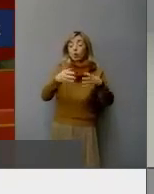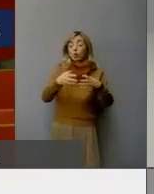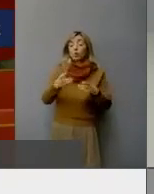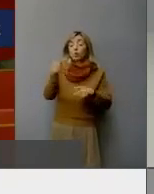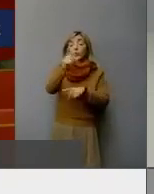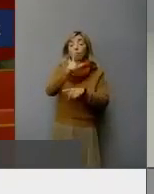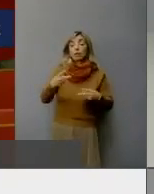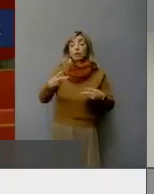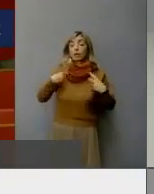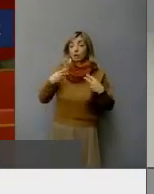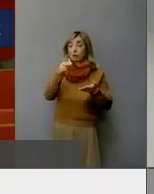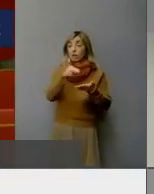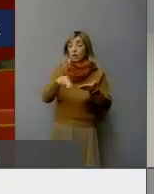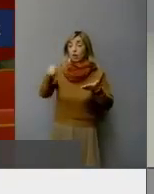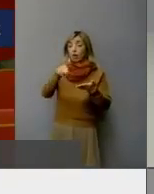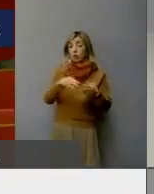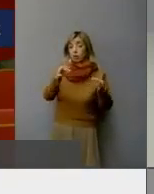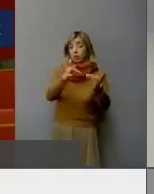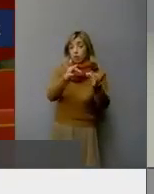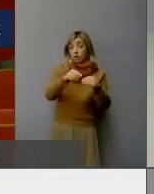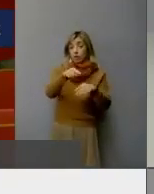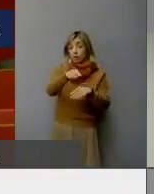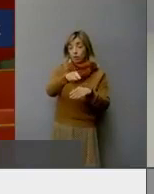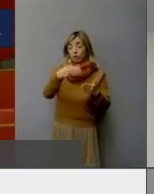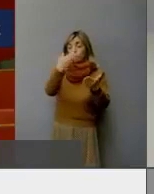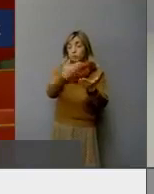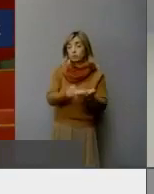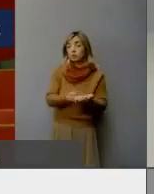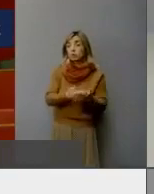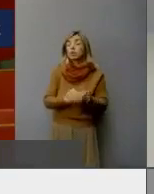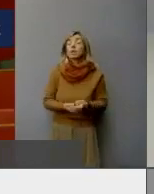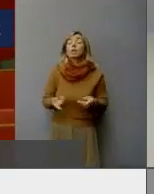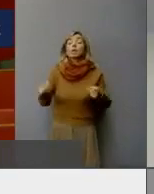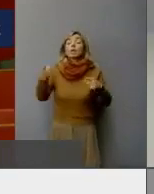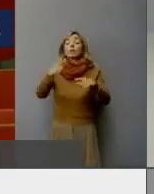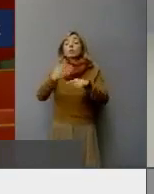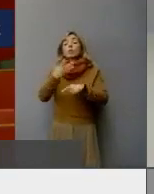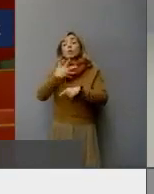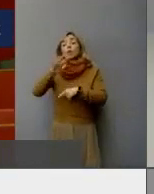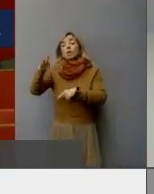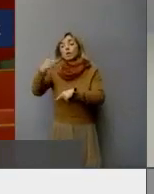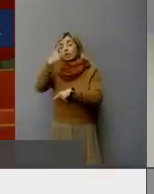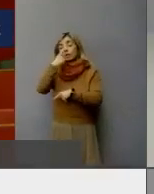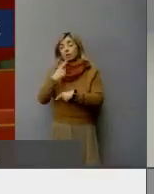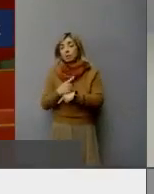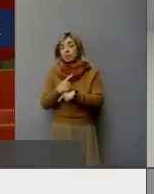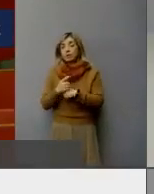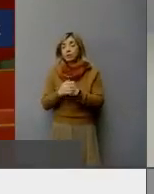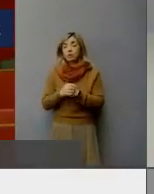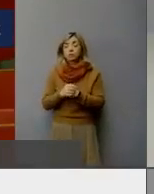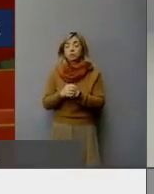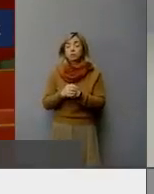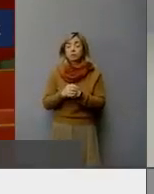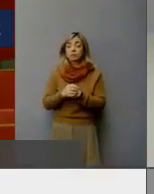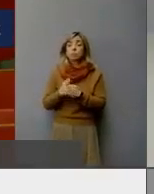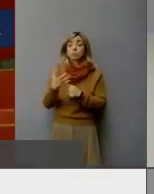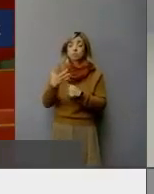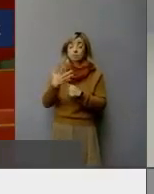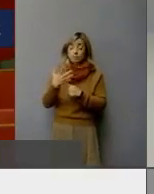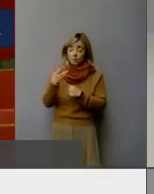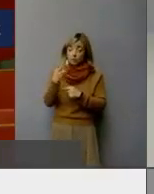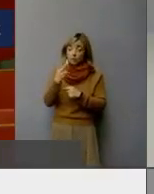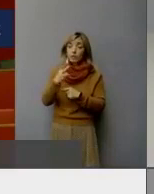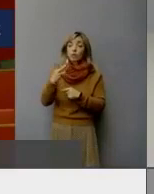a favore di questa mozione volevo sottolineare un altro aspetto che oltre ai cicalini che aiutano sicuramente